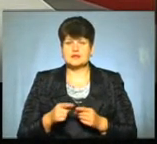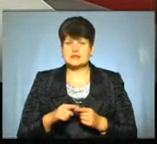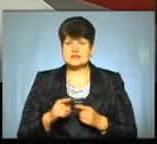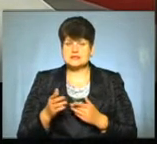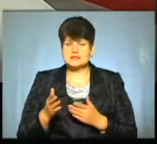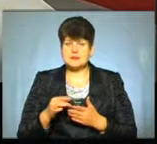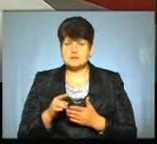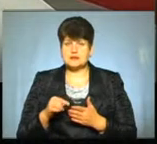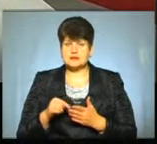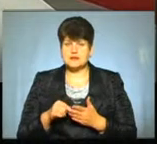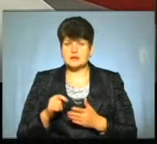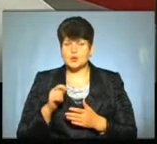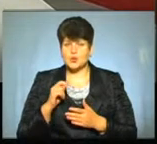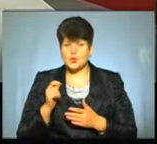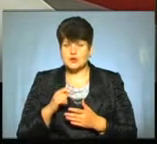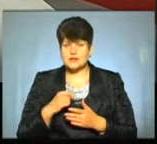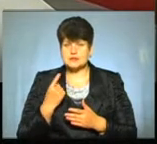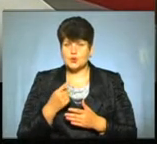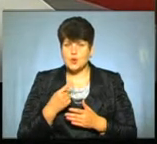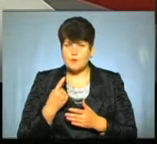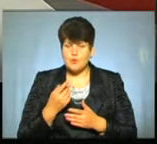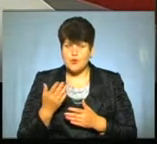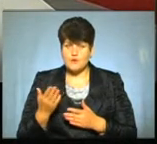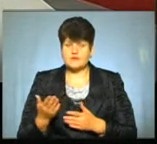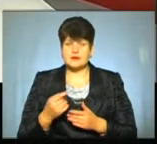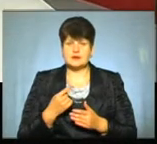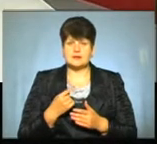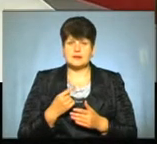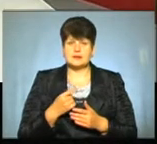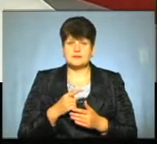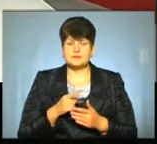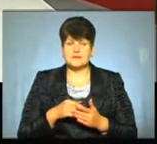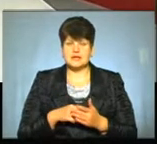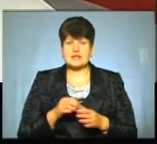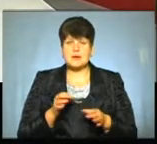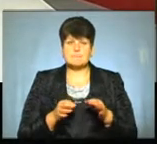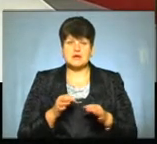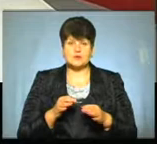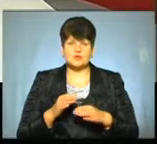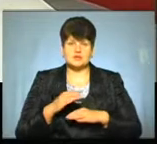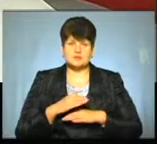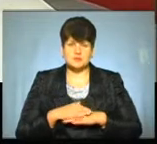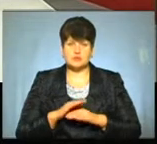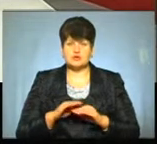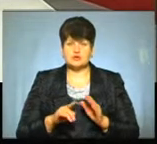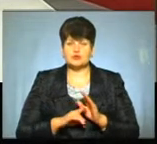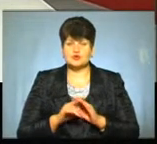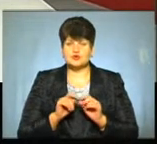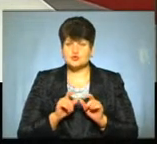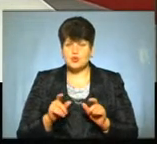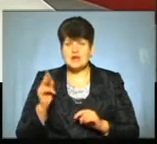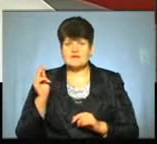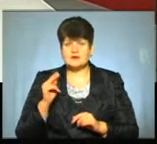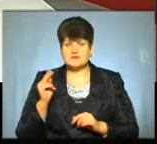Це питання української мови, це питання природничих предметів, адже діти в початковій